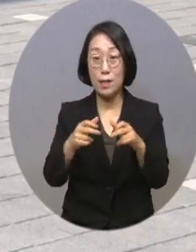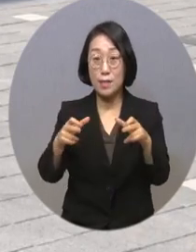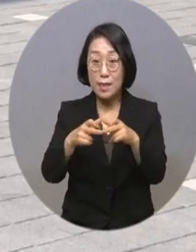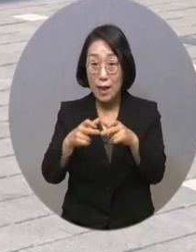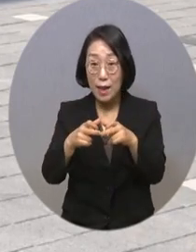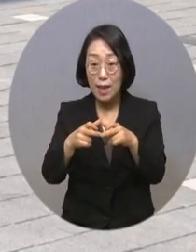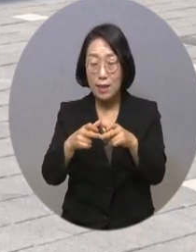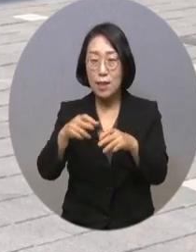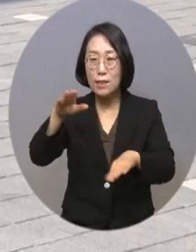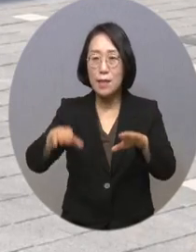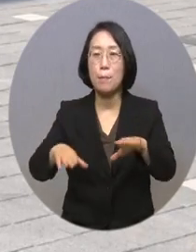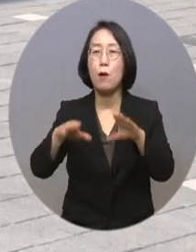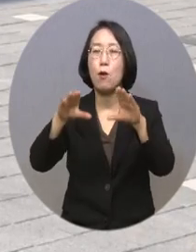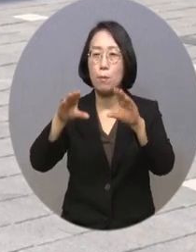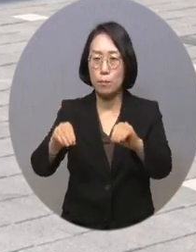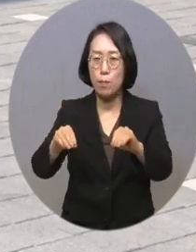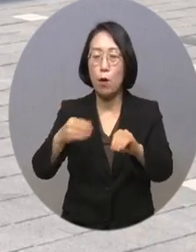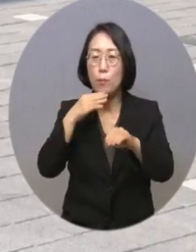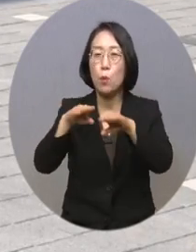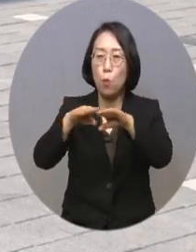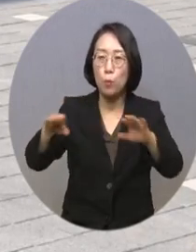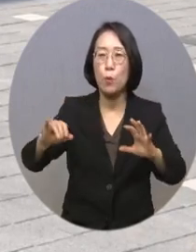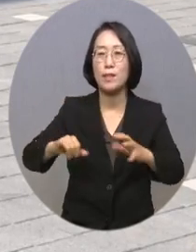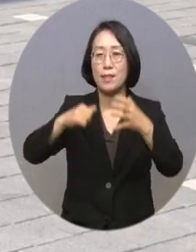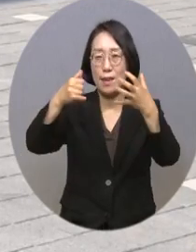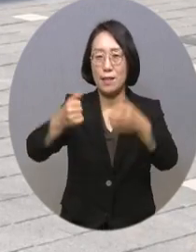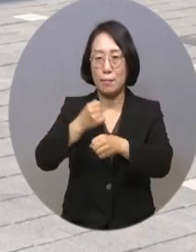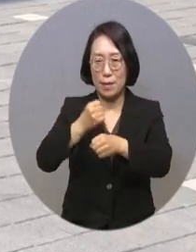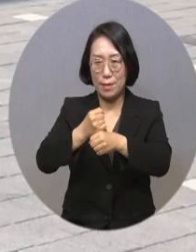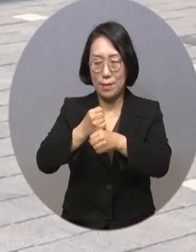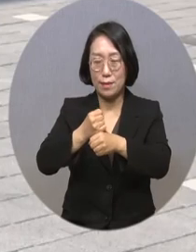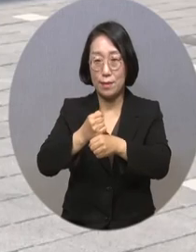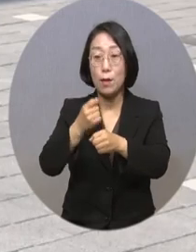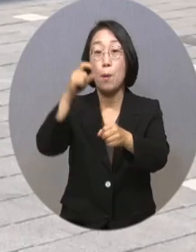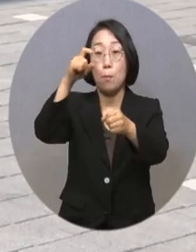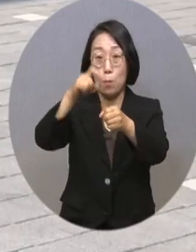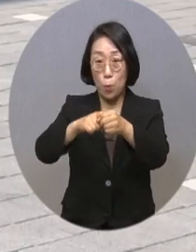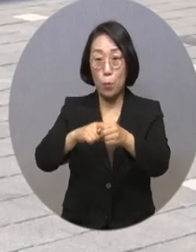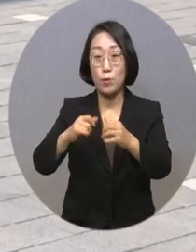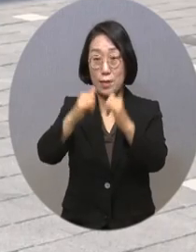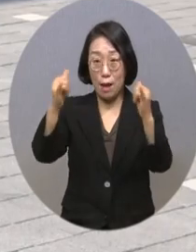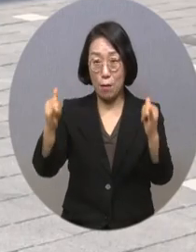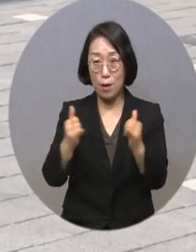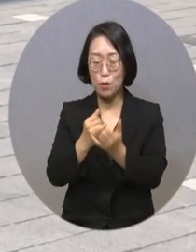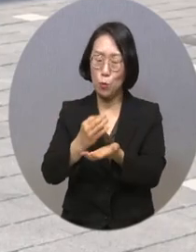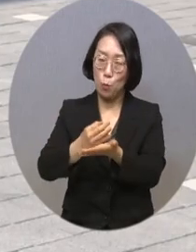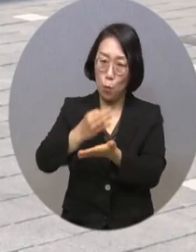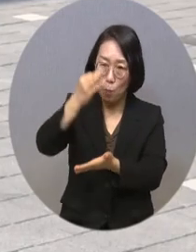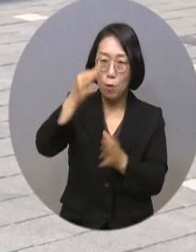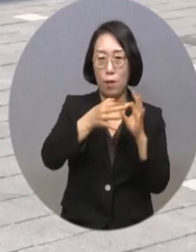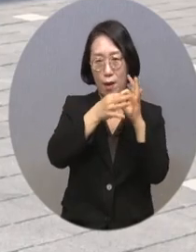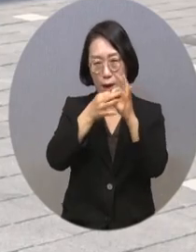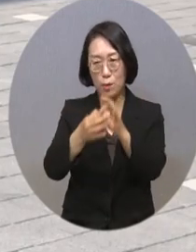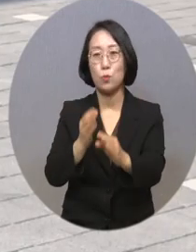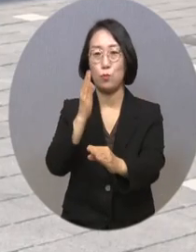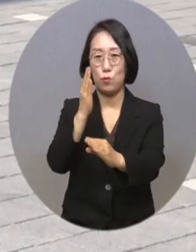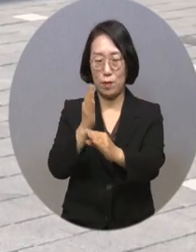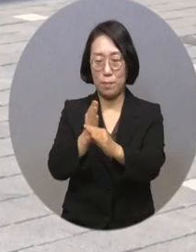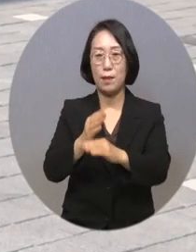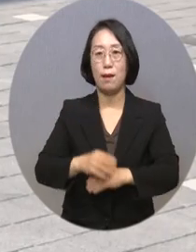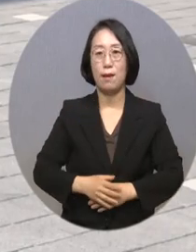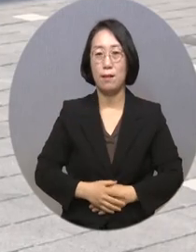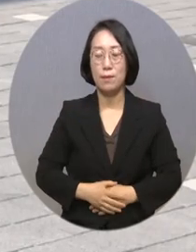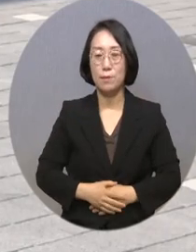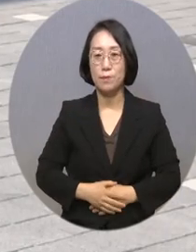비장애인 모두가 공평한 세상을 만들어가는 브랜드로 사회적 가치를 높여가고 있습니다. 복지TV